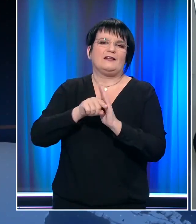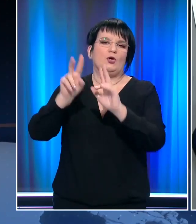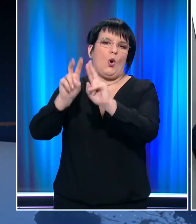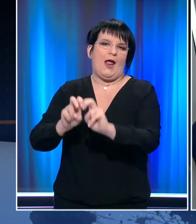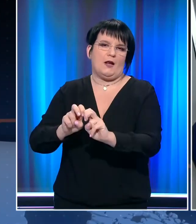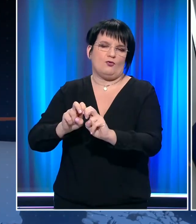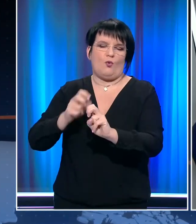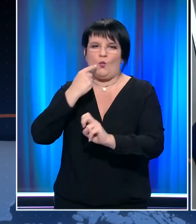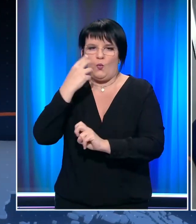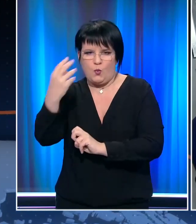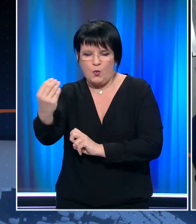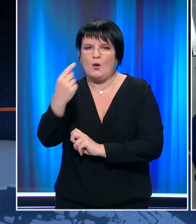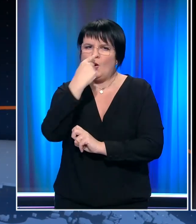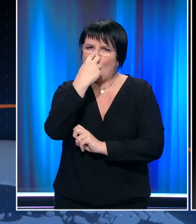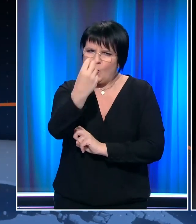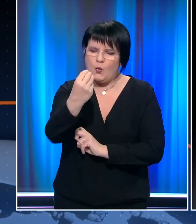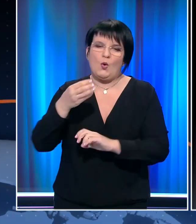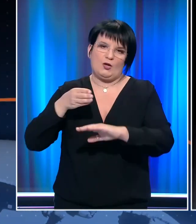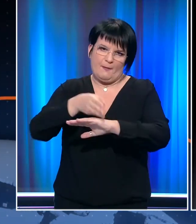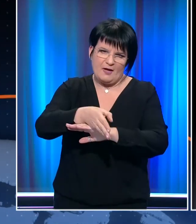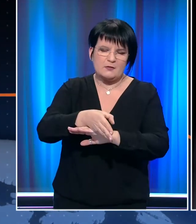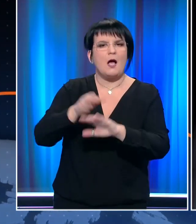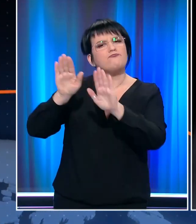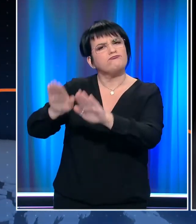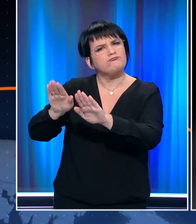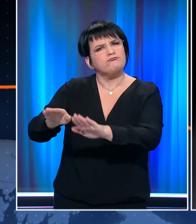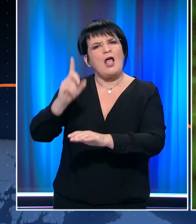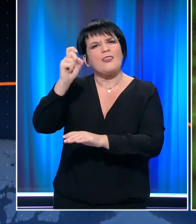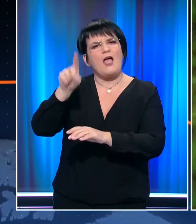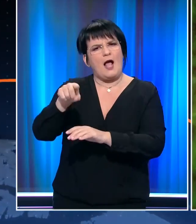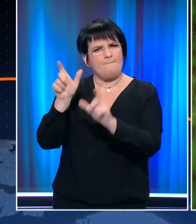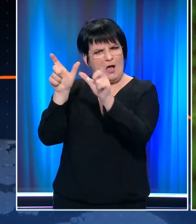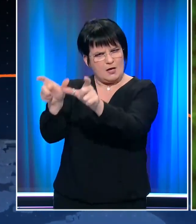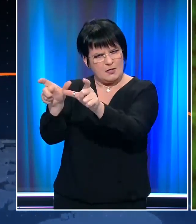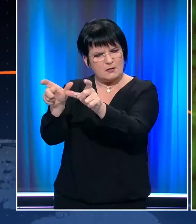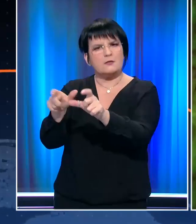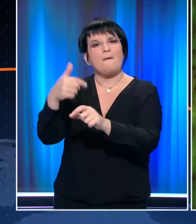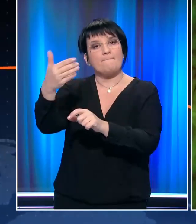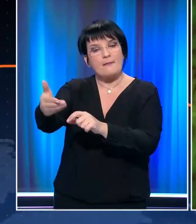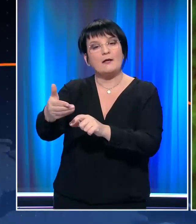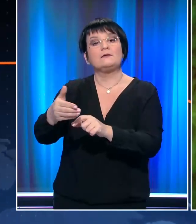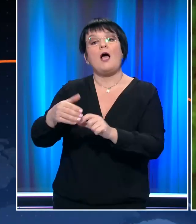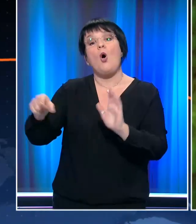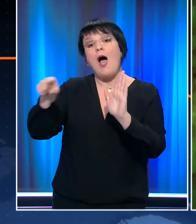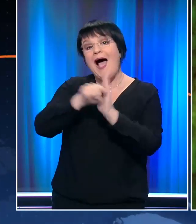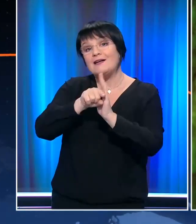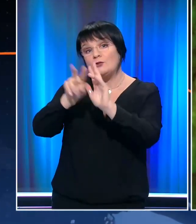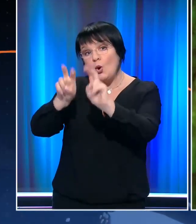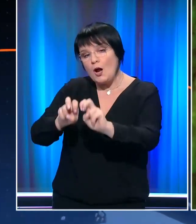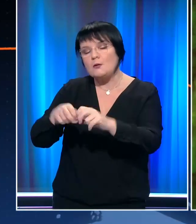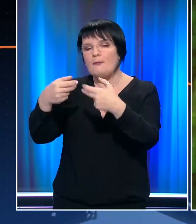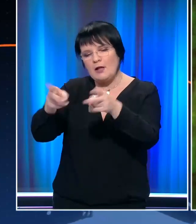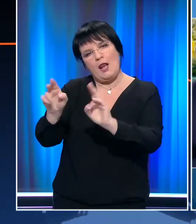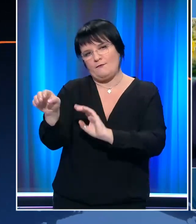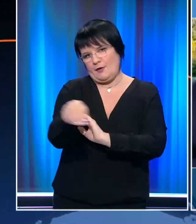Θα ελέγχονται με rapid test και στις πύλες εισόδου, θα παραμένουν σε δεκαήμερη καραντίνα και η καραντίνα τους θα λύγει μετά από αρνητικό